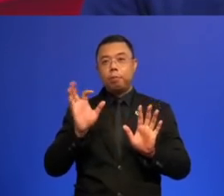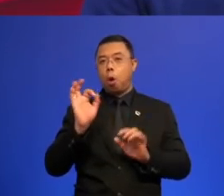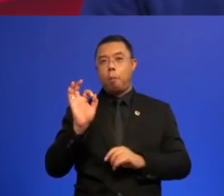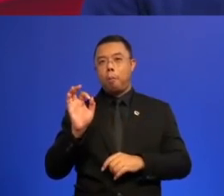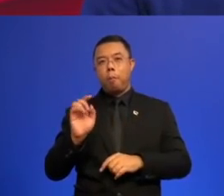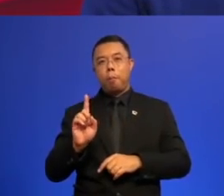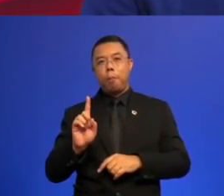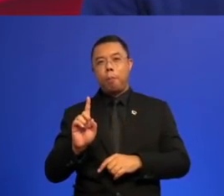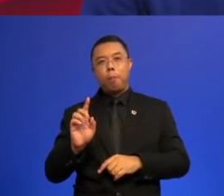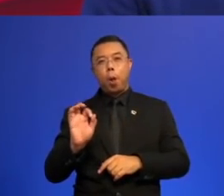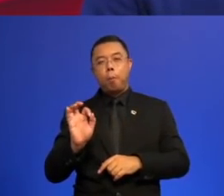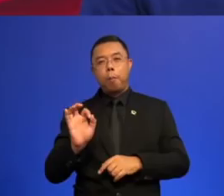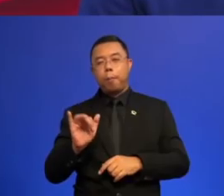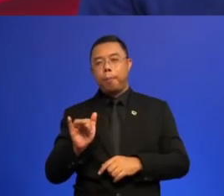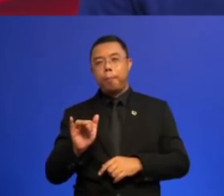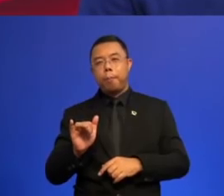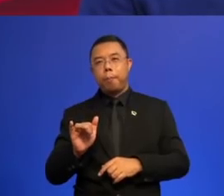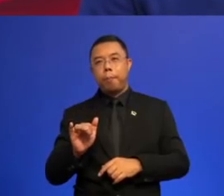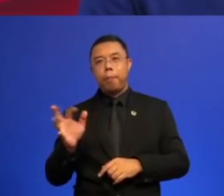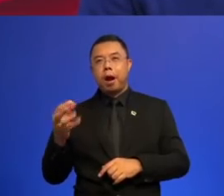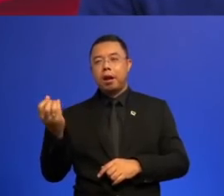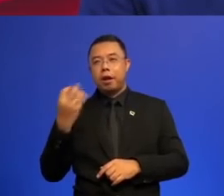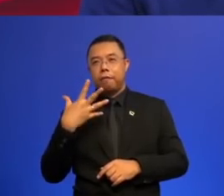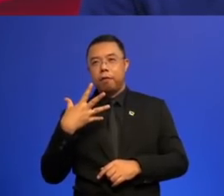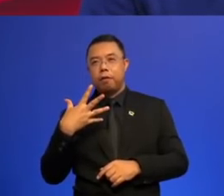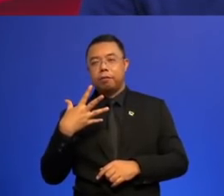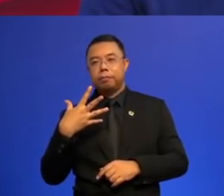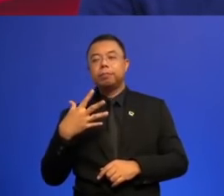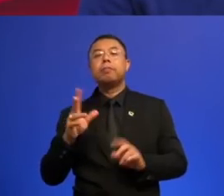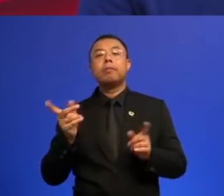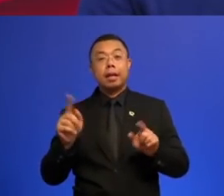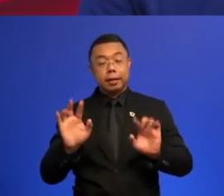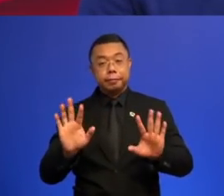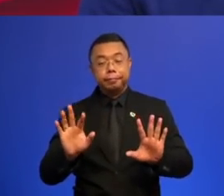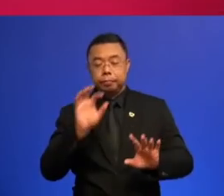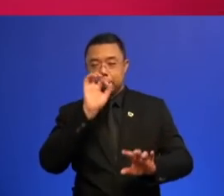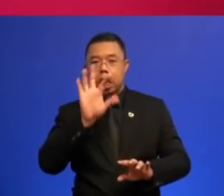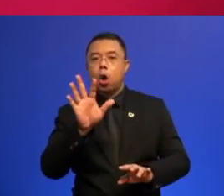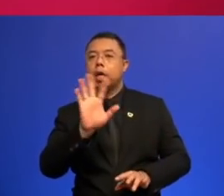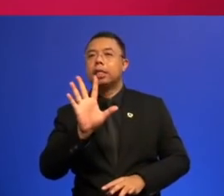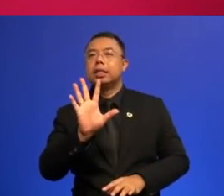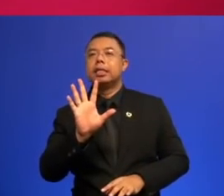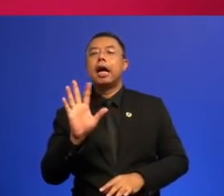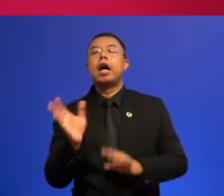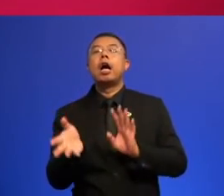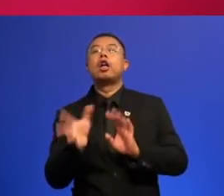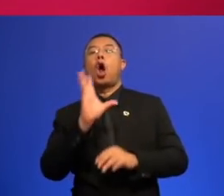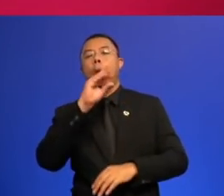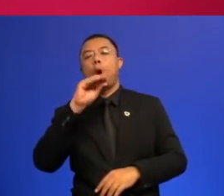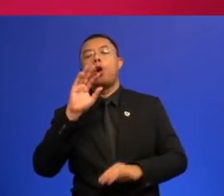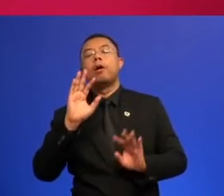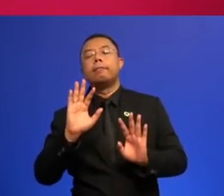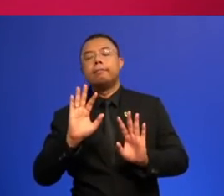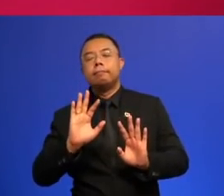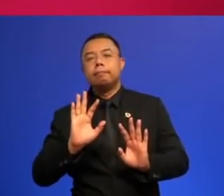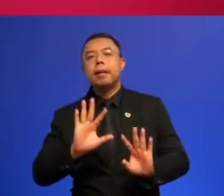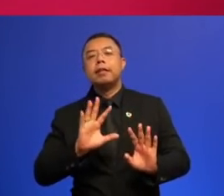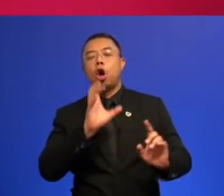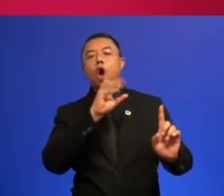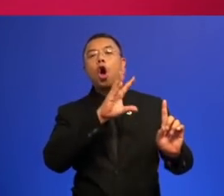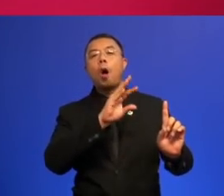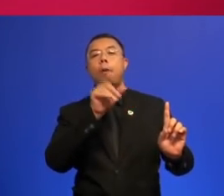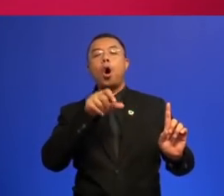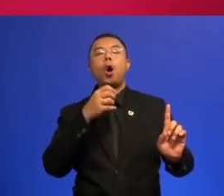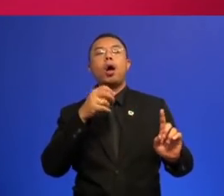belum ya Pak. Tapi gak ada info detailnya ya. Oke, jadi begini. Jangan lagi ngomong kepada orang tua